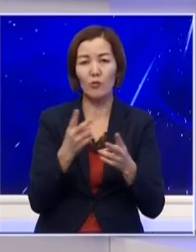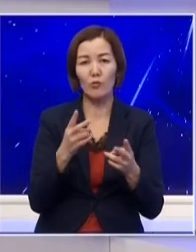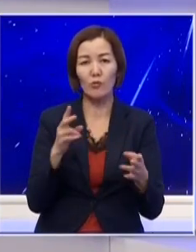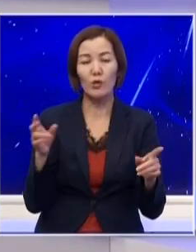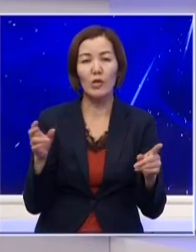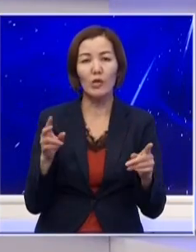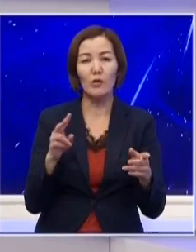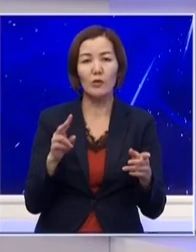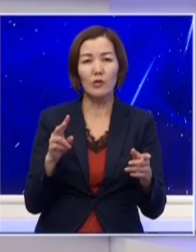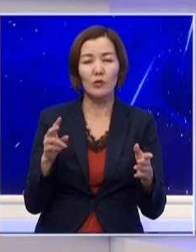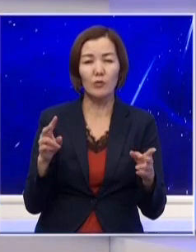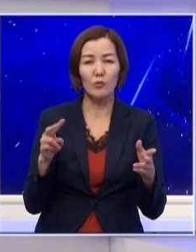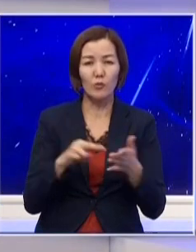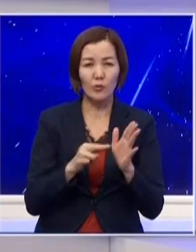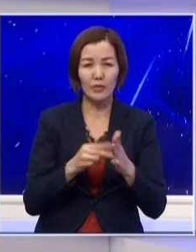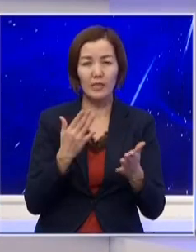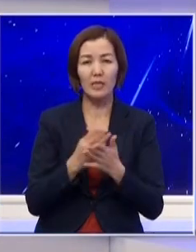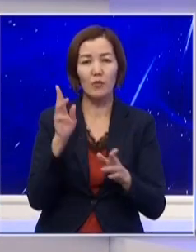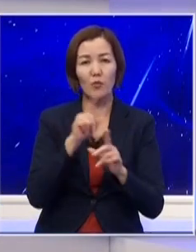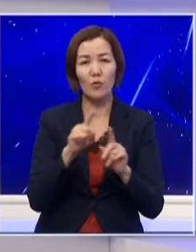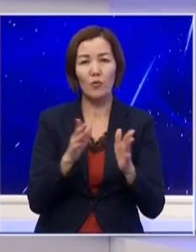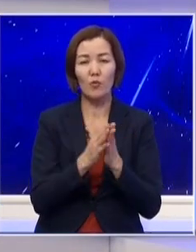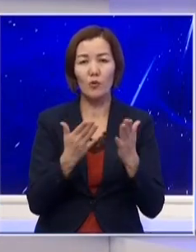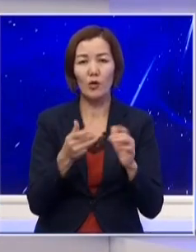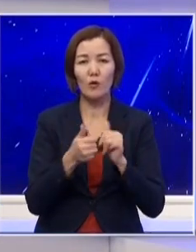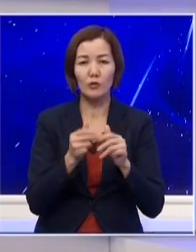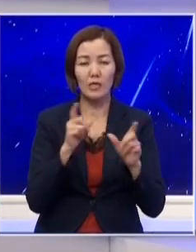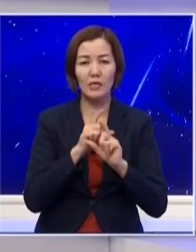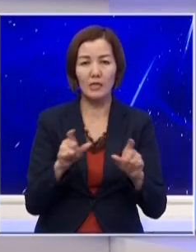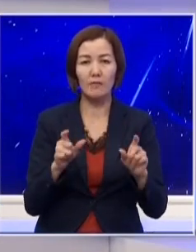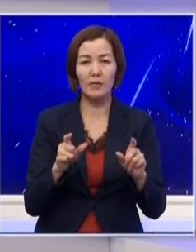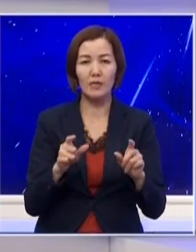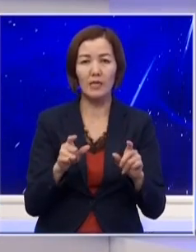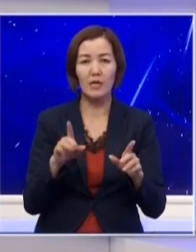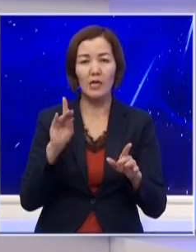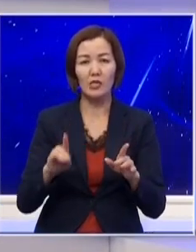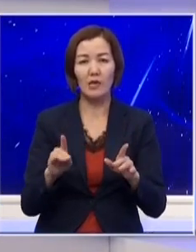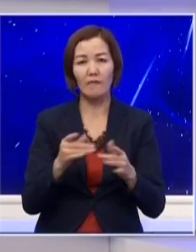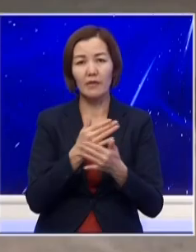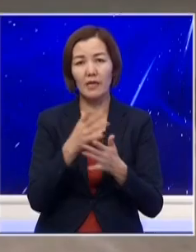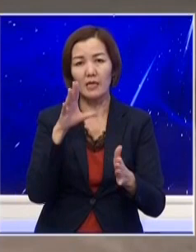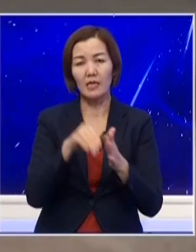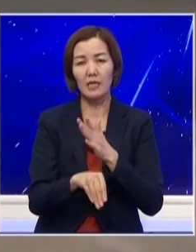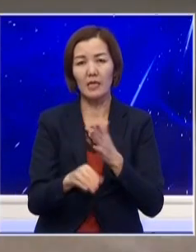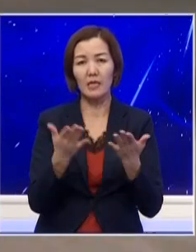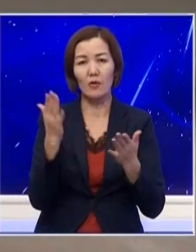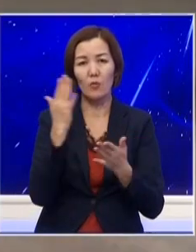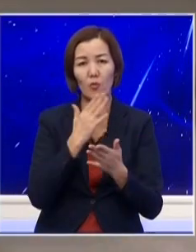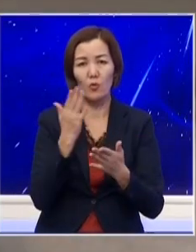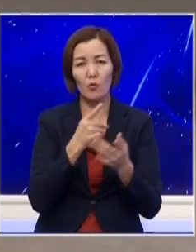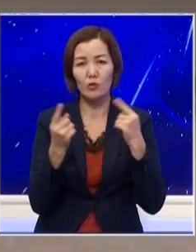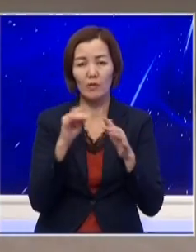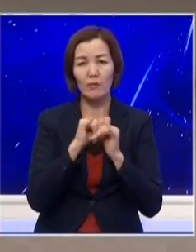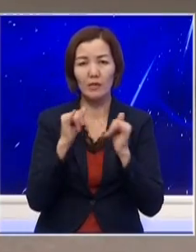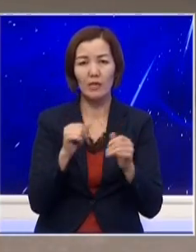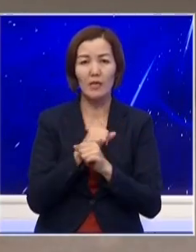болуын көздейді. Сонымен қатар оларға оқу құралдарын ауыстырылатын киімдерді сақтауға арналған жеке шкафтары кіреді. Кітаптарды оқу балалардың